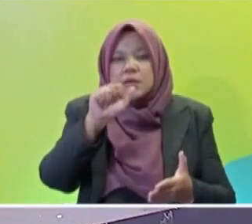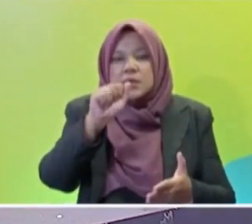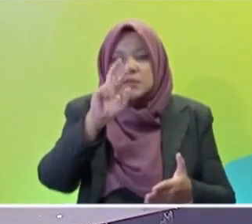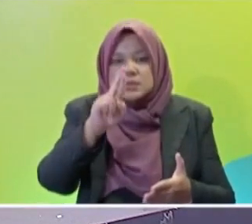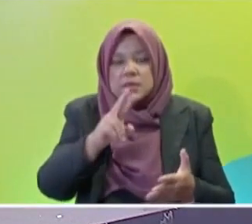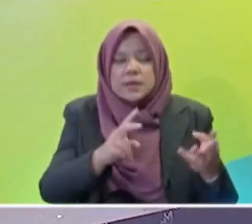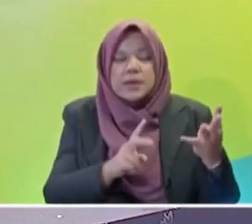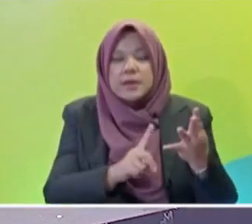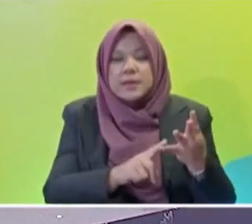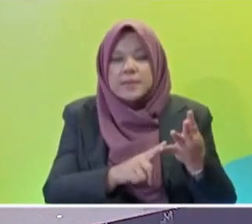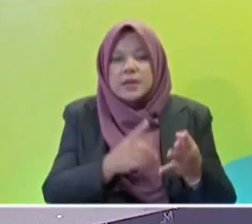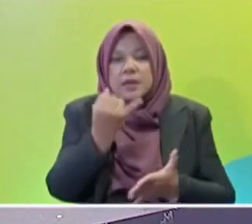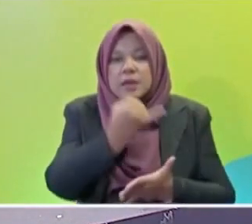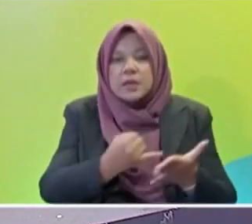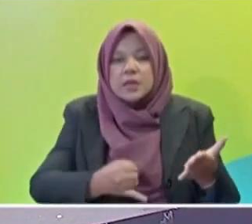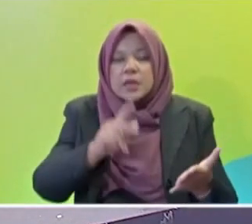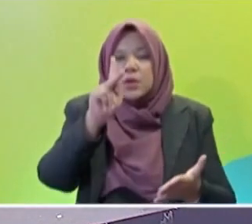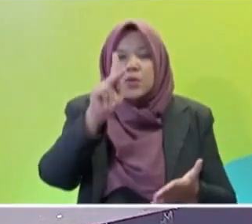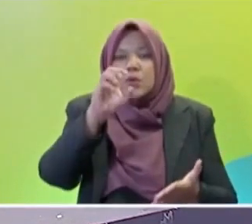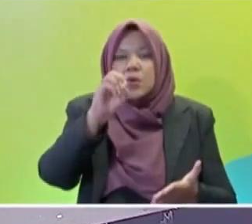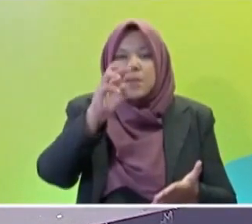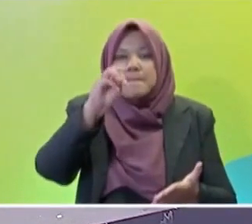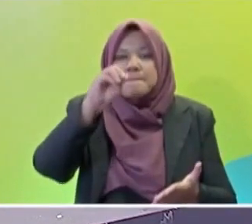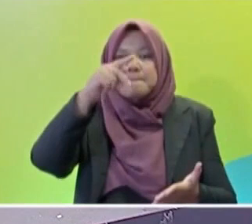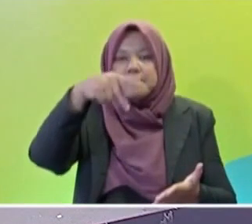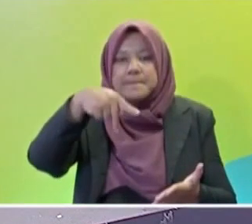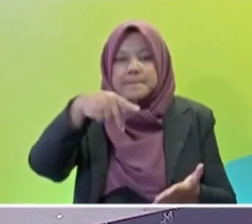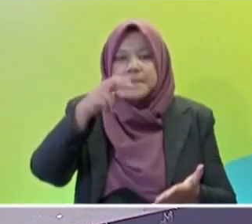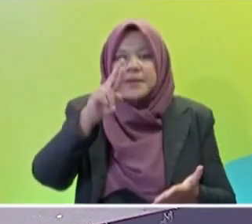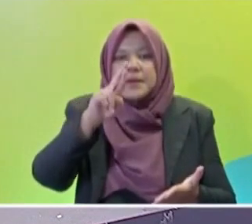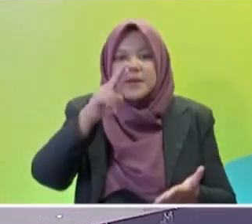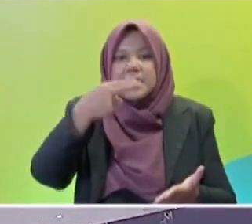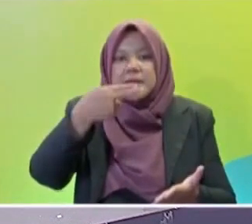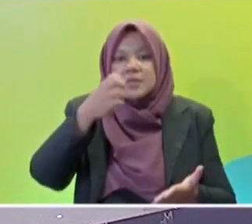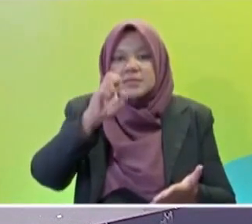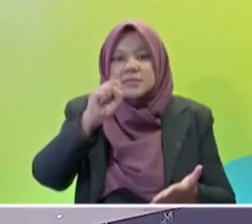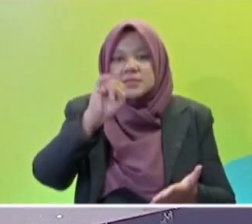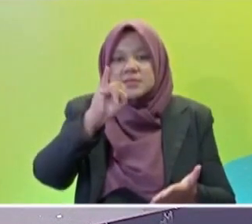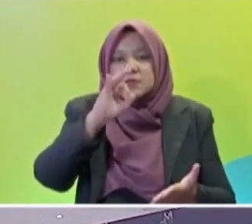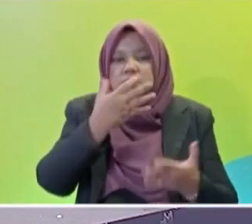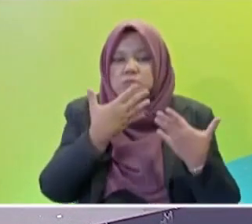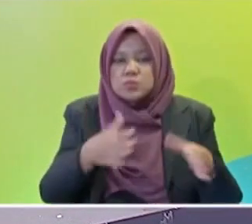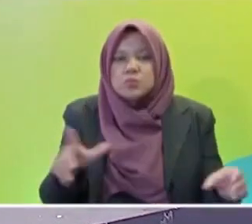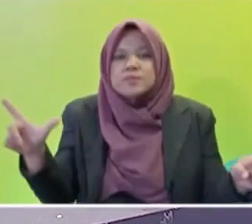maksudnya adalah koran yang dibuat ASI yang sebenarnya